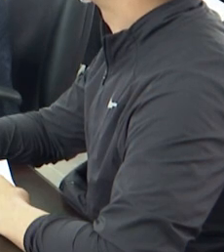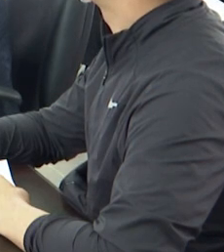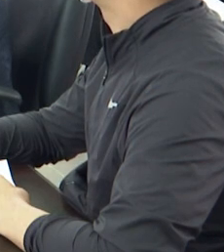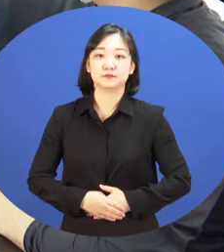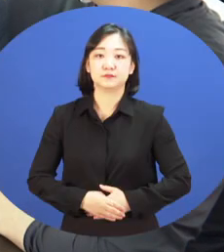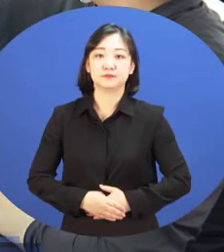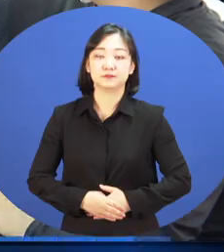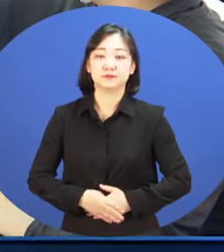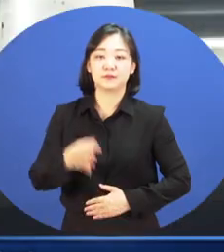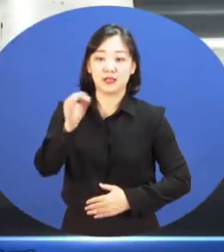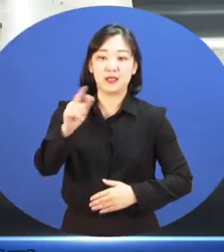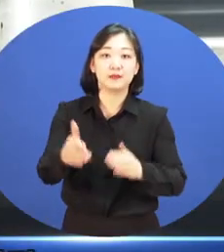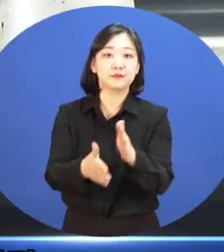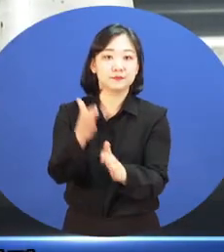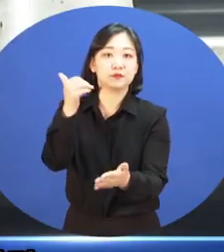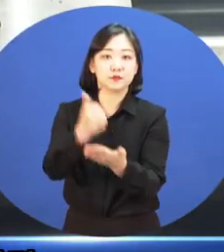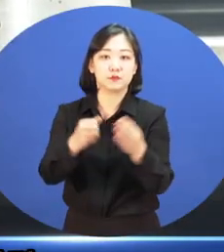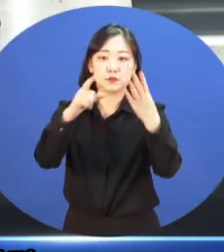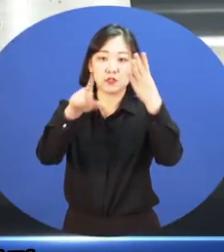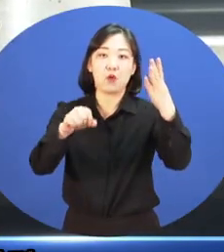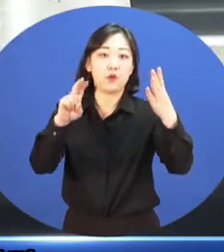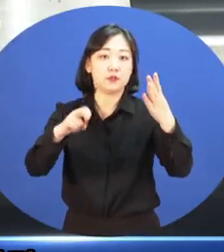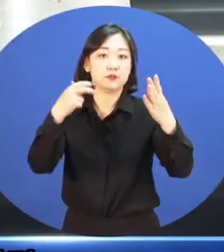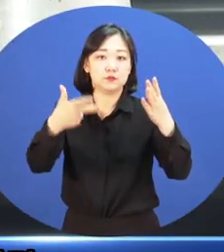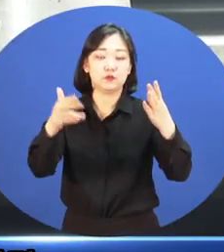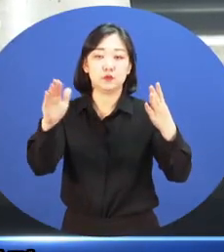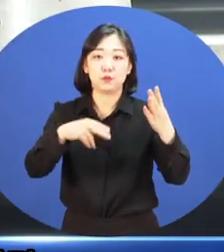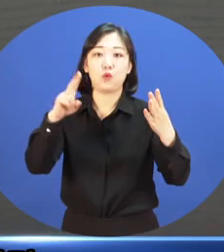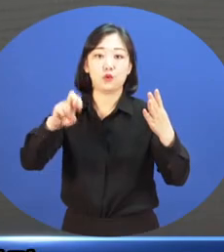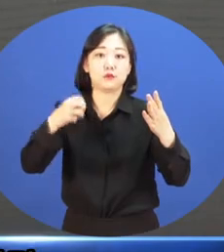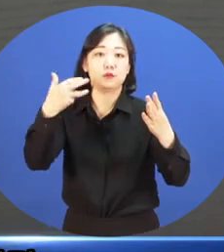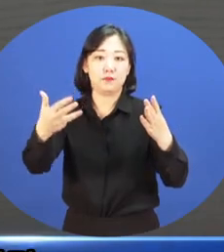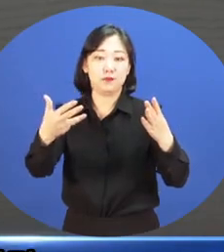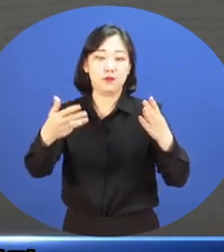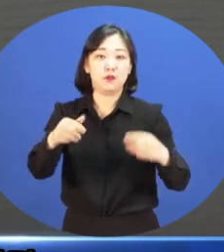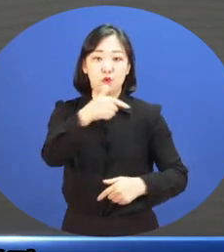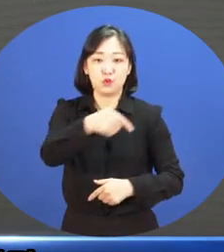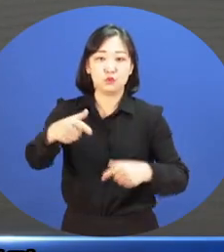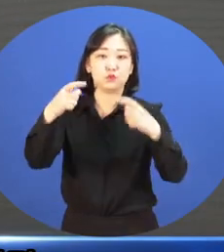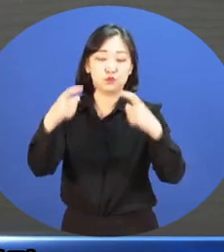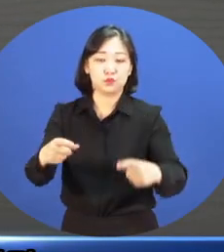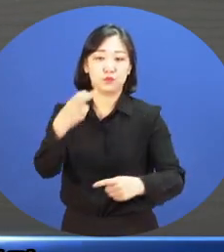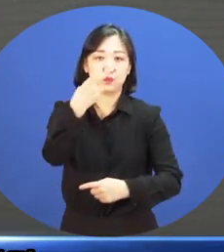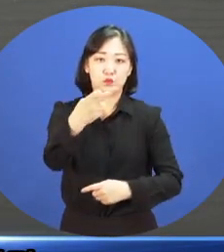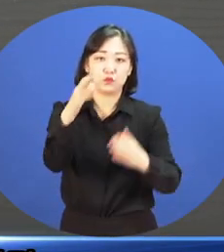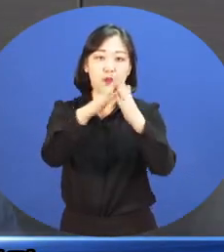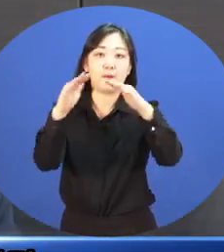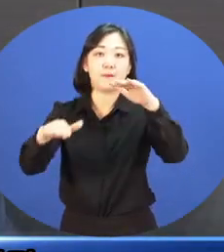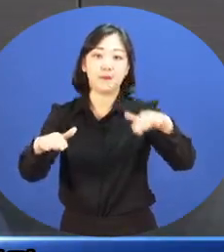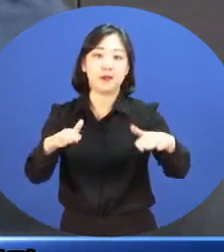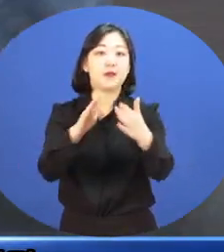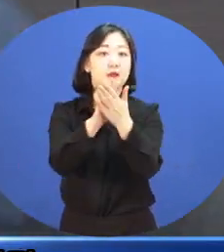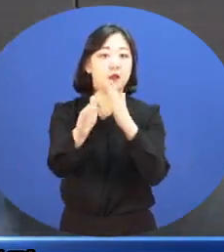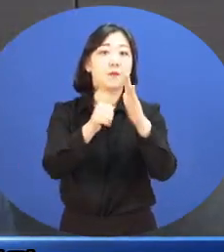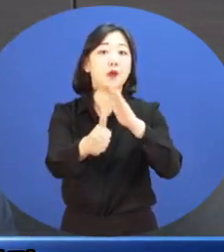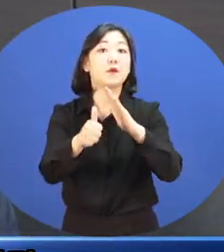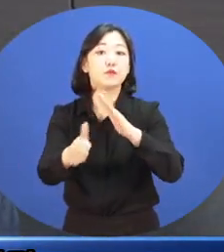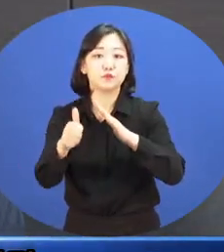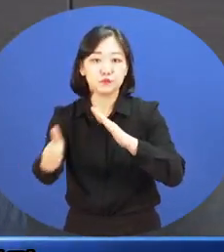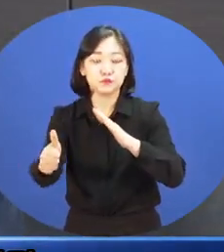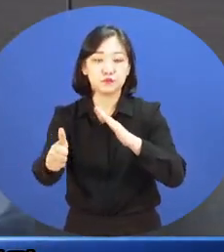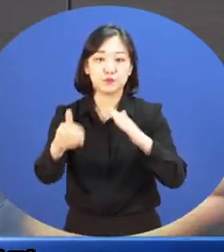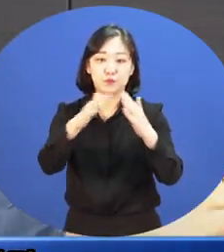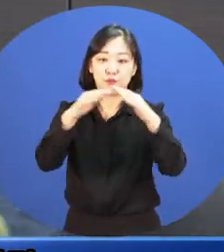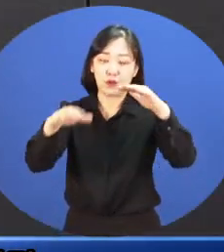지난 4월 5일부터 안동구 제주시장은 4월 27일과 28일 양일간 구좌읍 12개 마을을 차례로